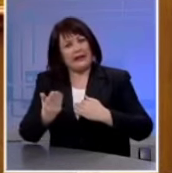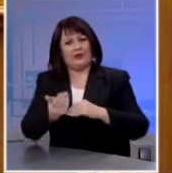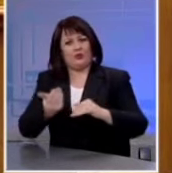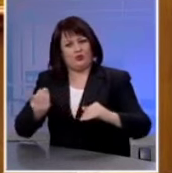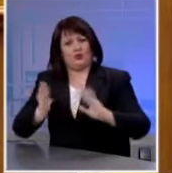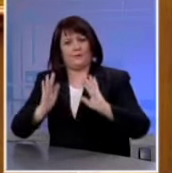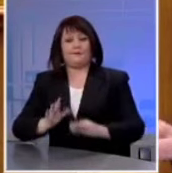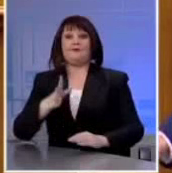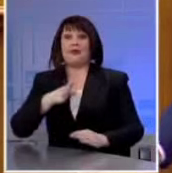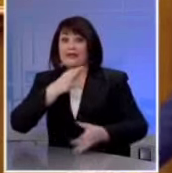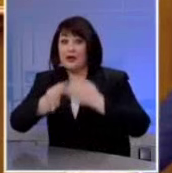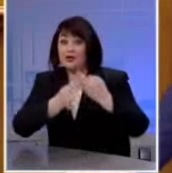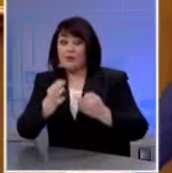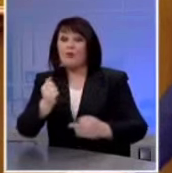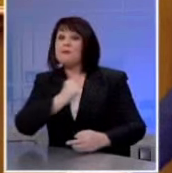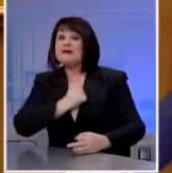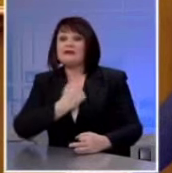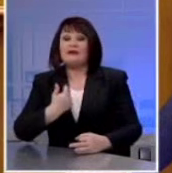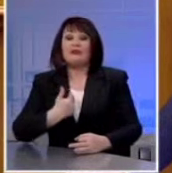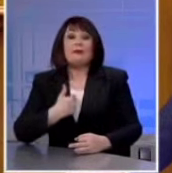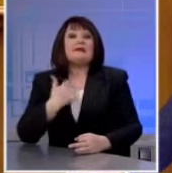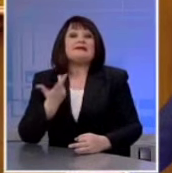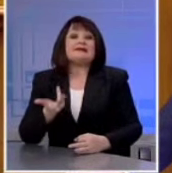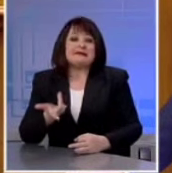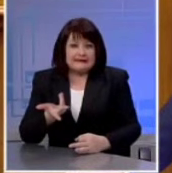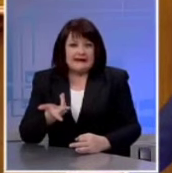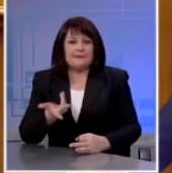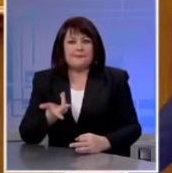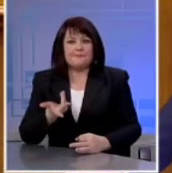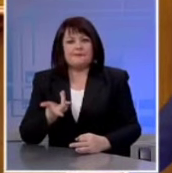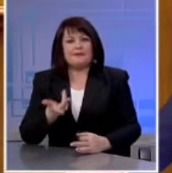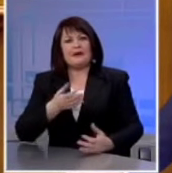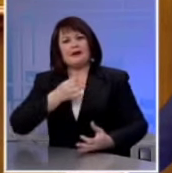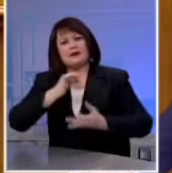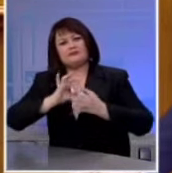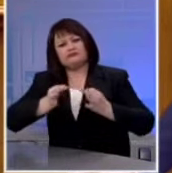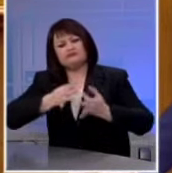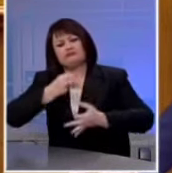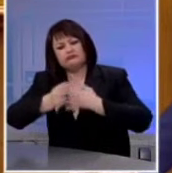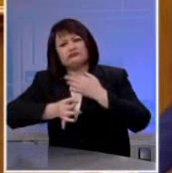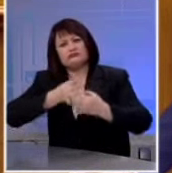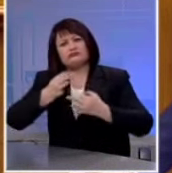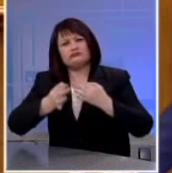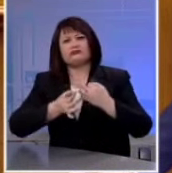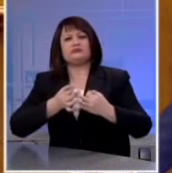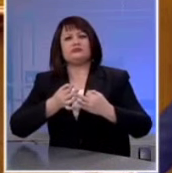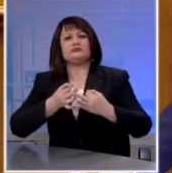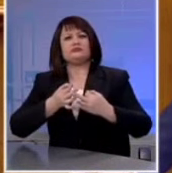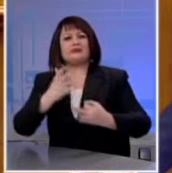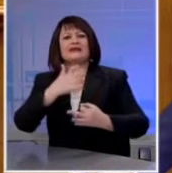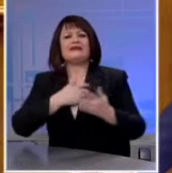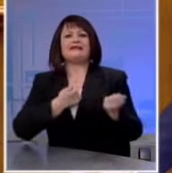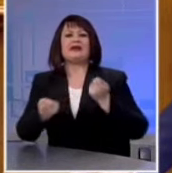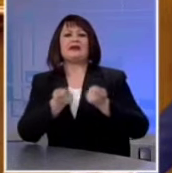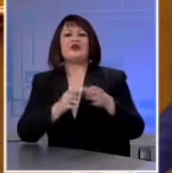Θέλω να εξηγήσω την αντίληψή μας και να περιγράψω σε αδρές γραμμές το στρατηγικό μας